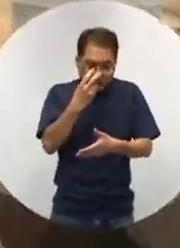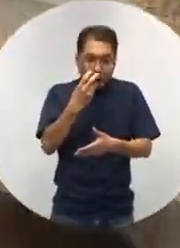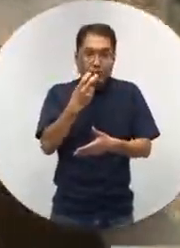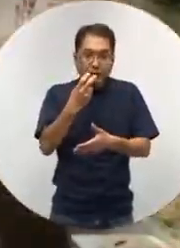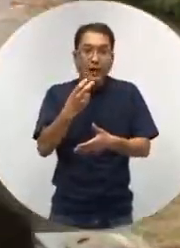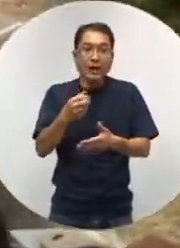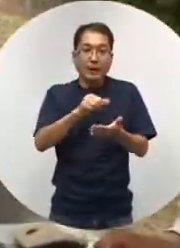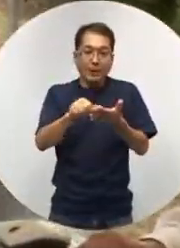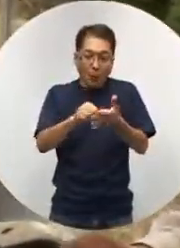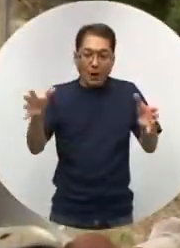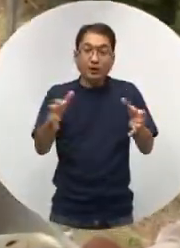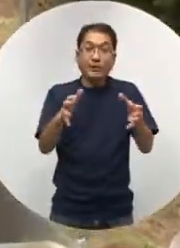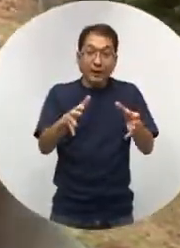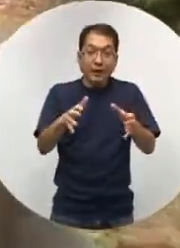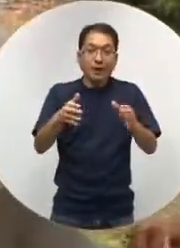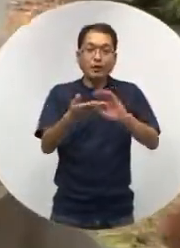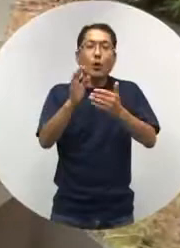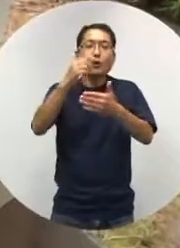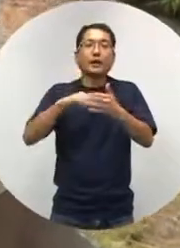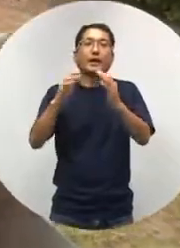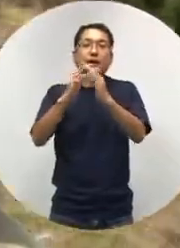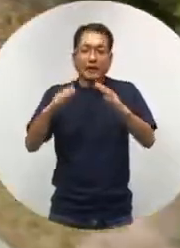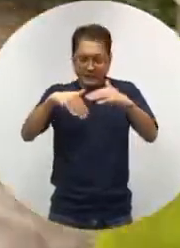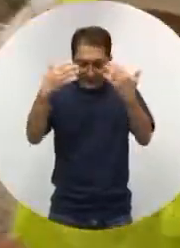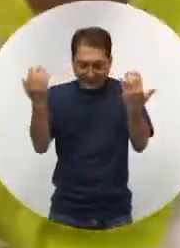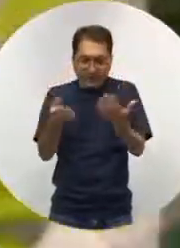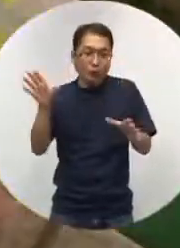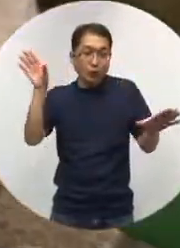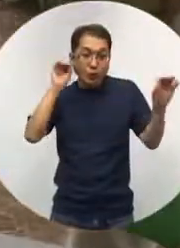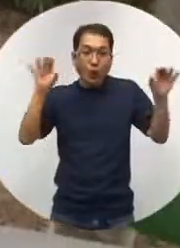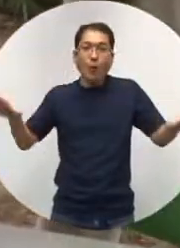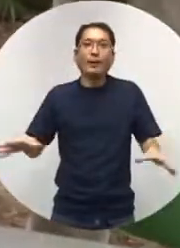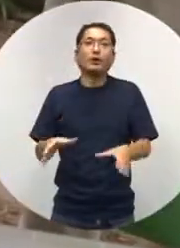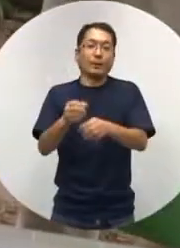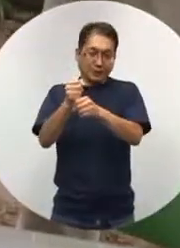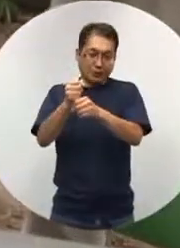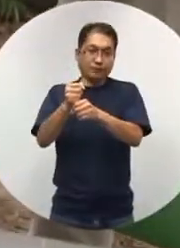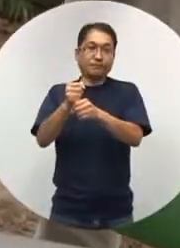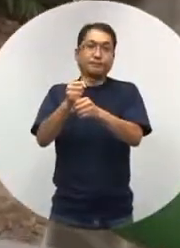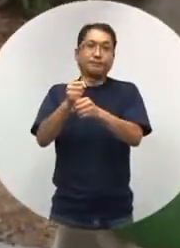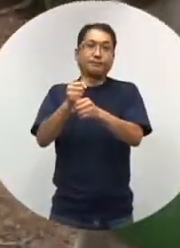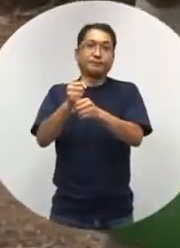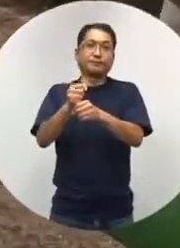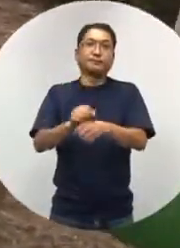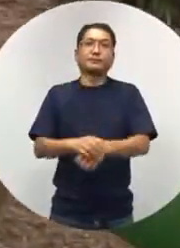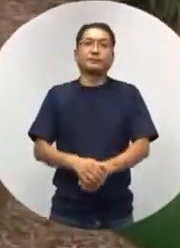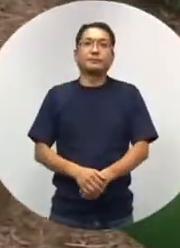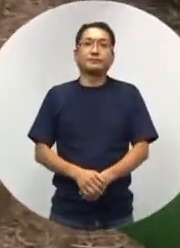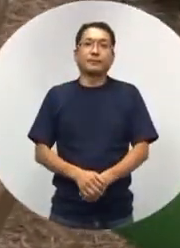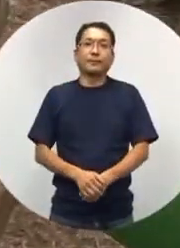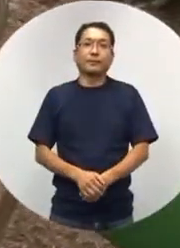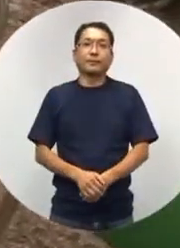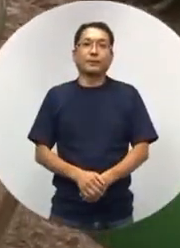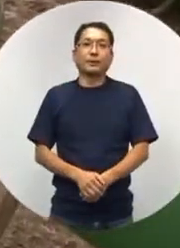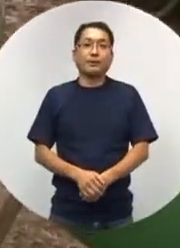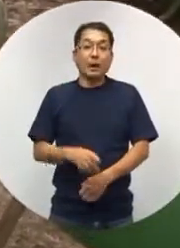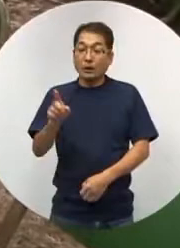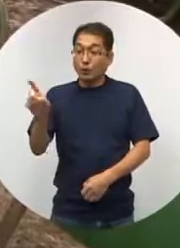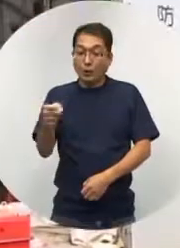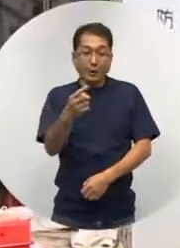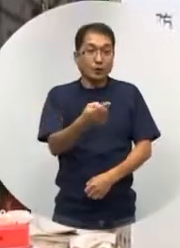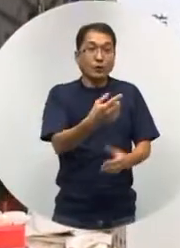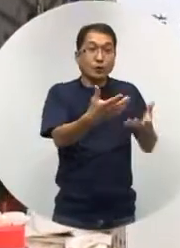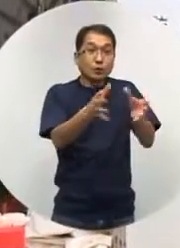して町内会全体の情報をまとめていきます。 各組員